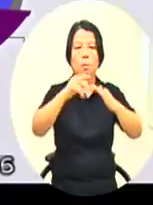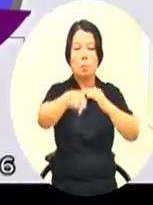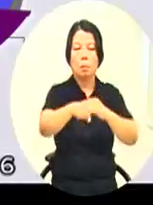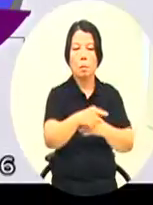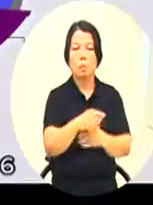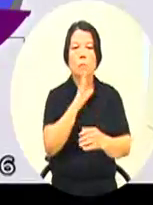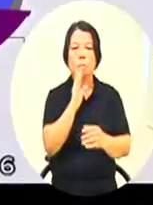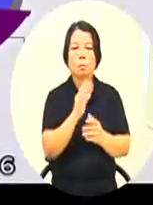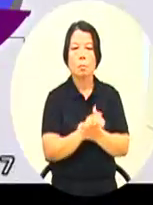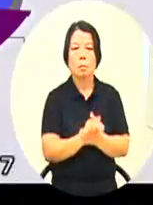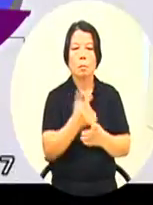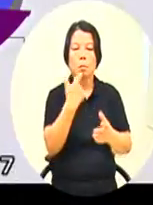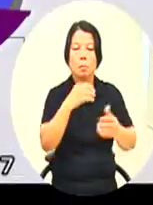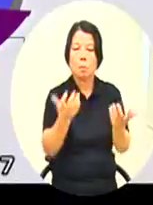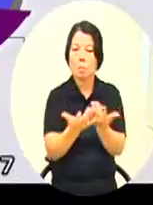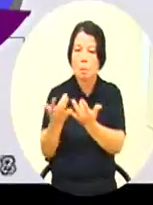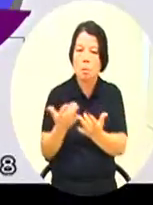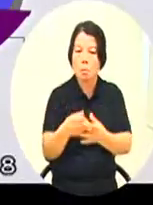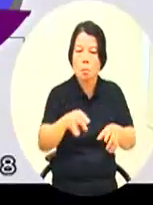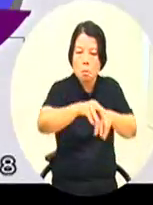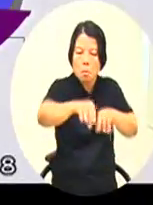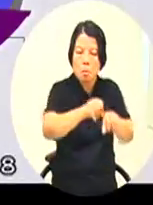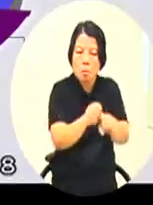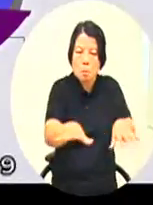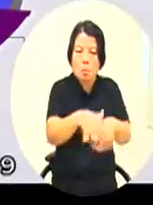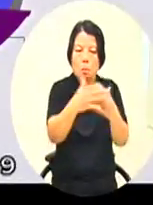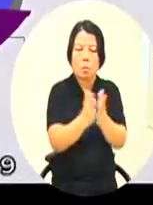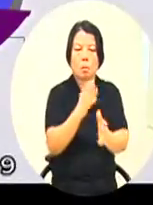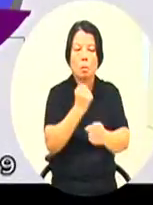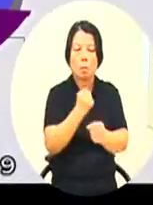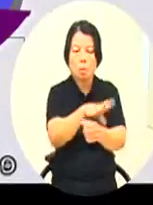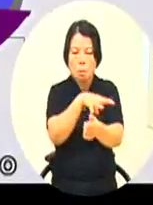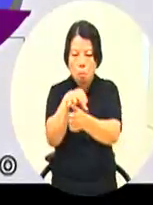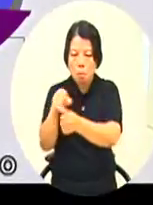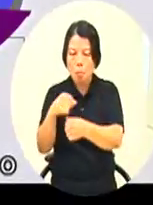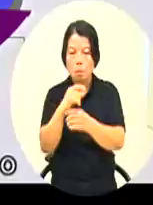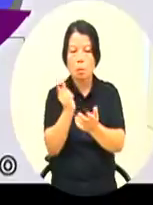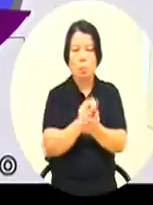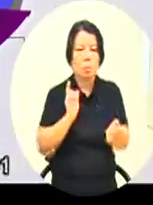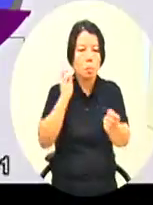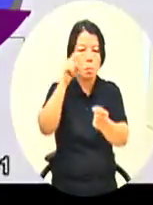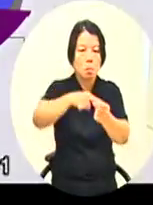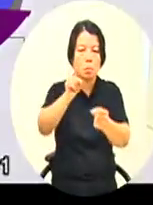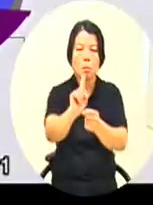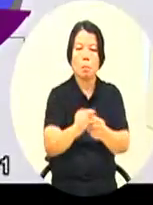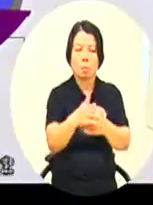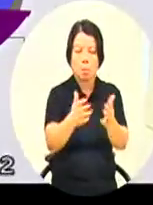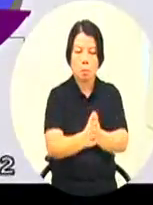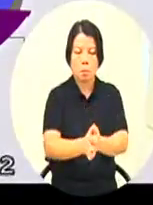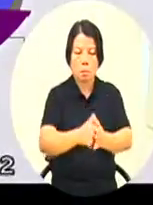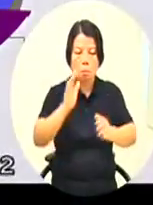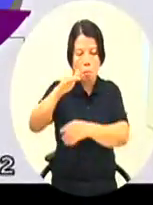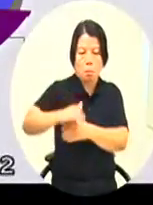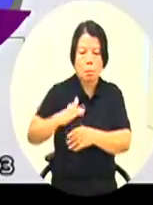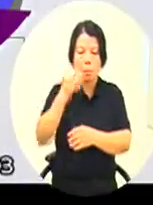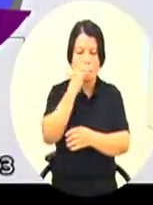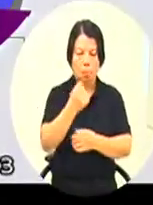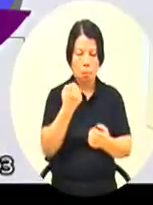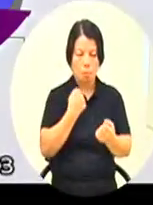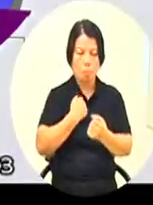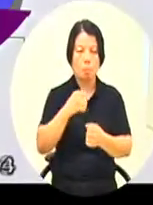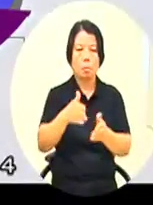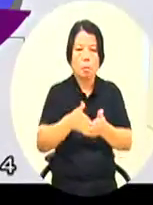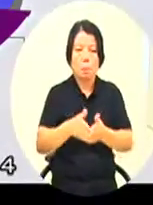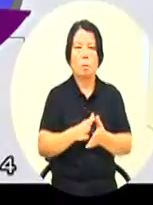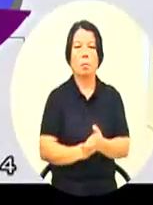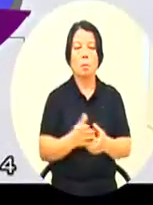么样的一个产业布局的城市，那这些城市有何产业的未来，他们从小就要能够认识哦。这个当然也要跟